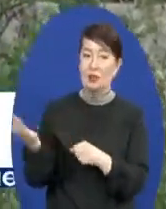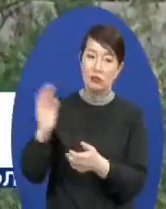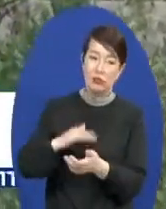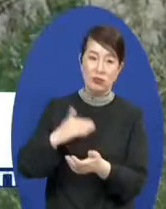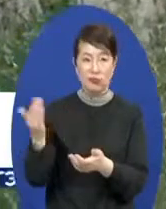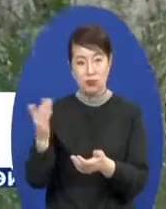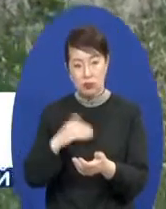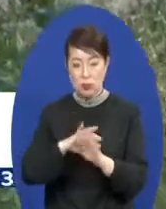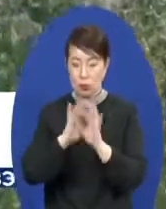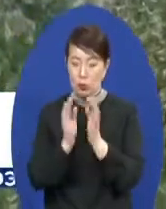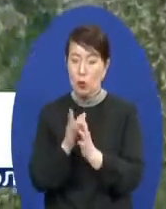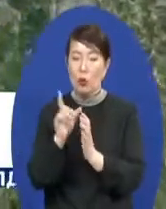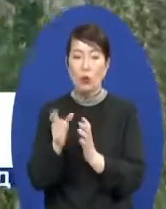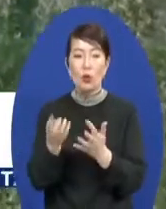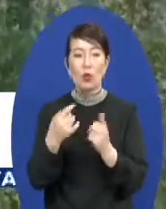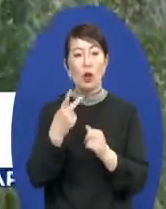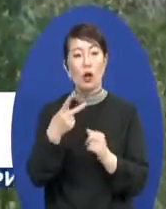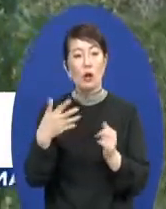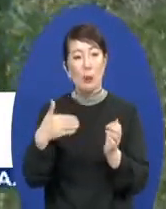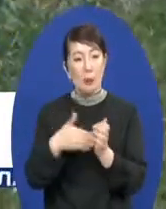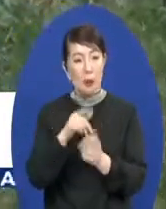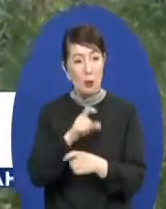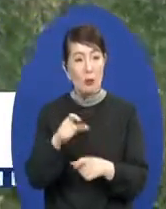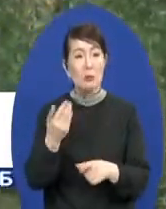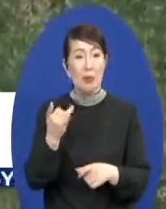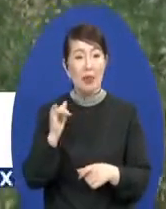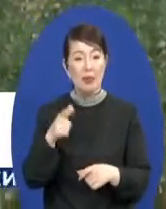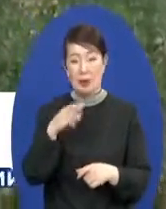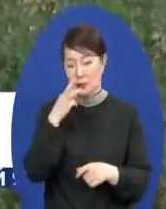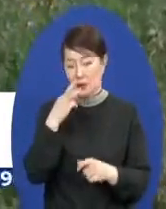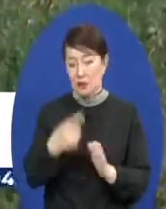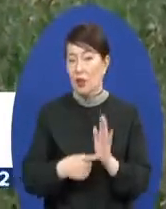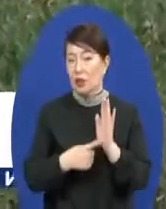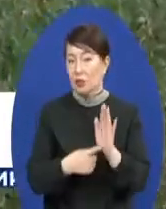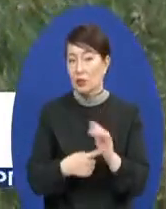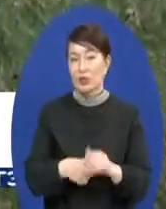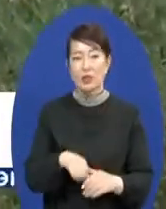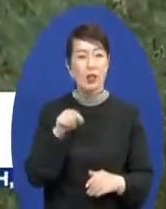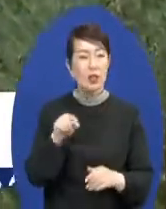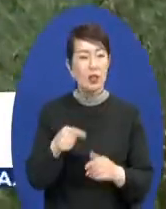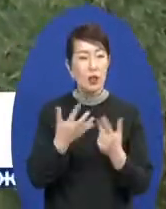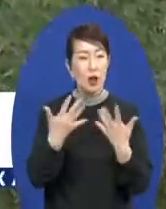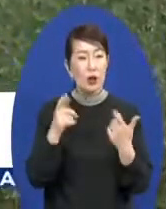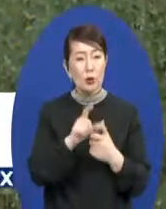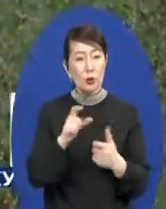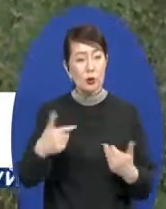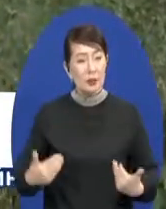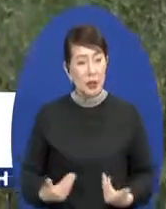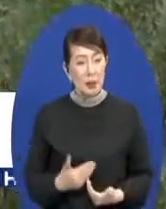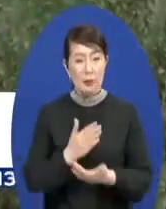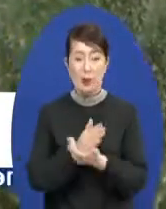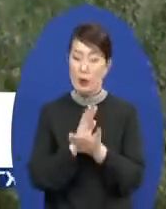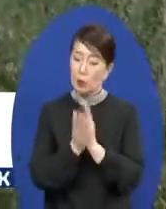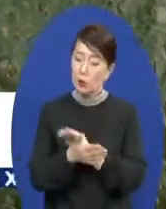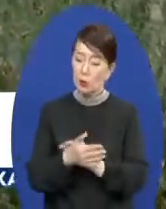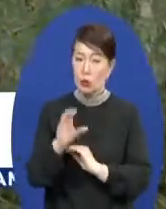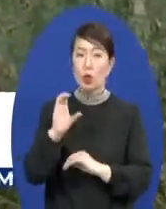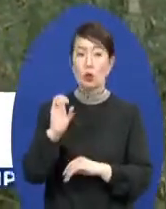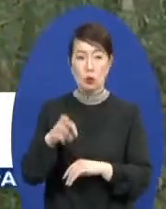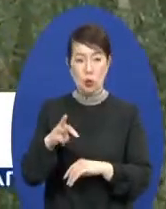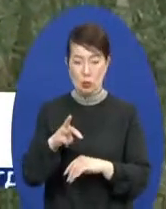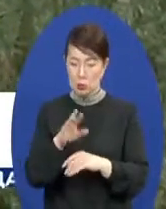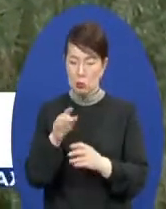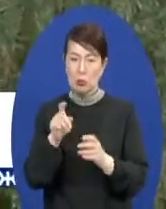ирж байгаа 25 орчим мянган иргэн байдгаа гэдэг мэдээллийг бол алтны их сурвалжууд өгж байгаа юм. Ийм олон одоо хүн амьдарч байгаа хэрнээсээ нэг сумын